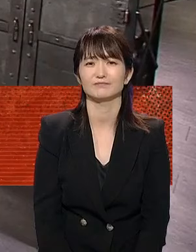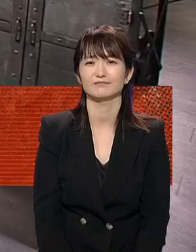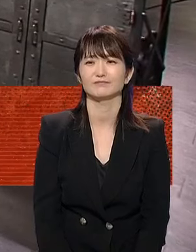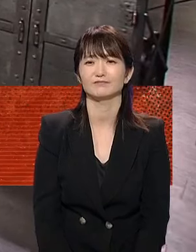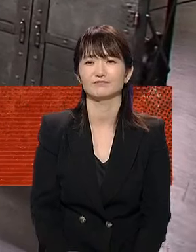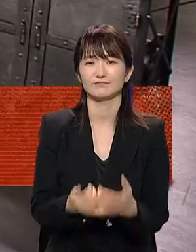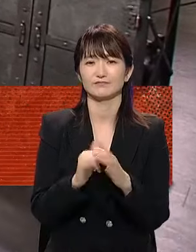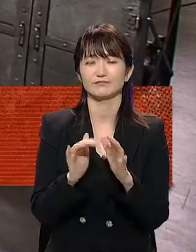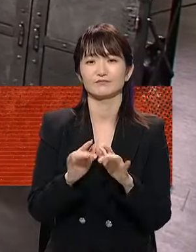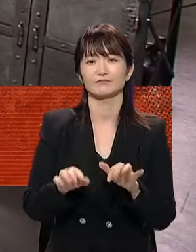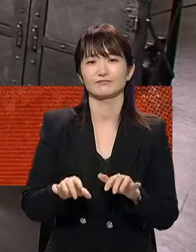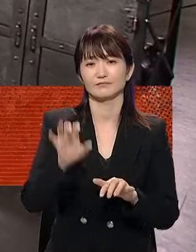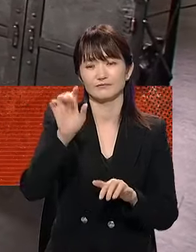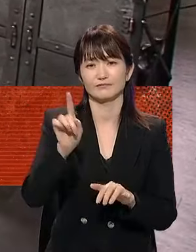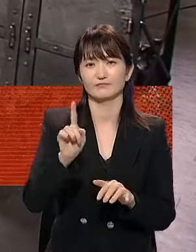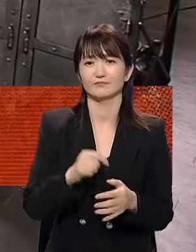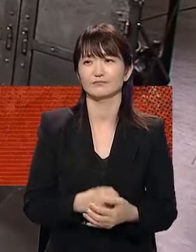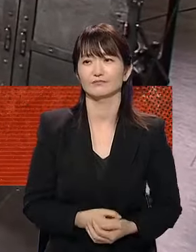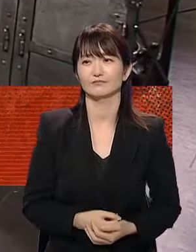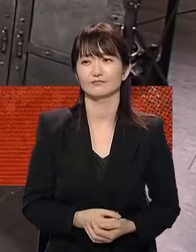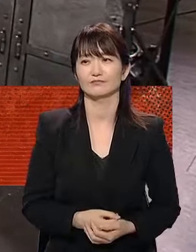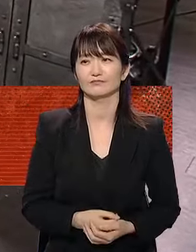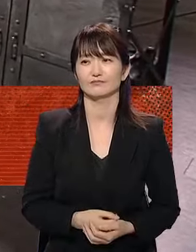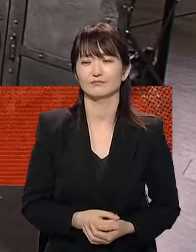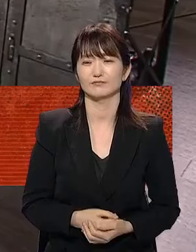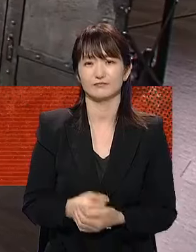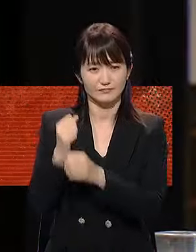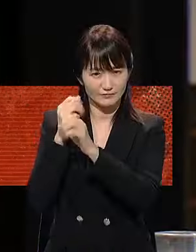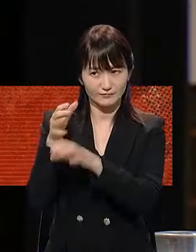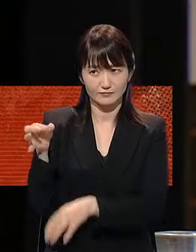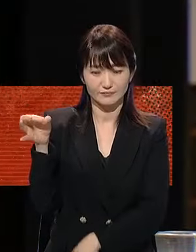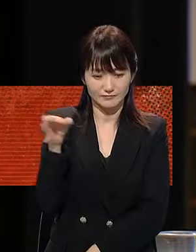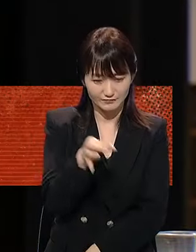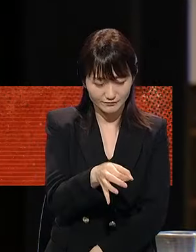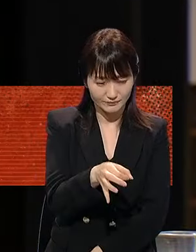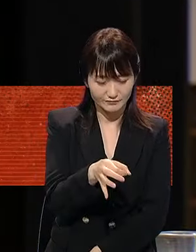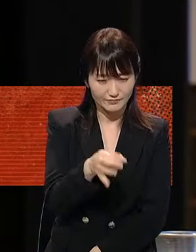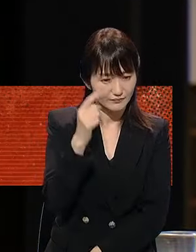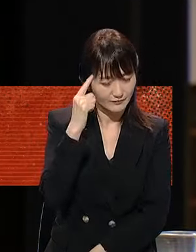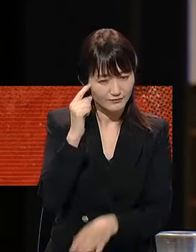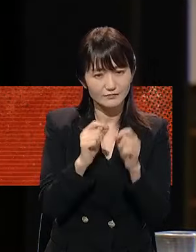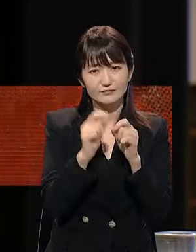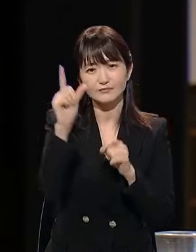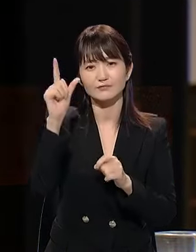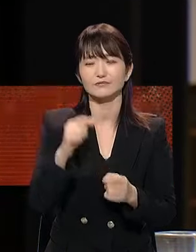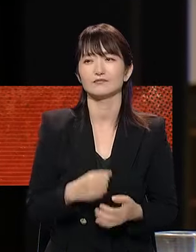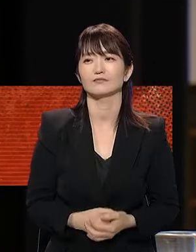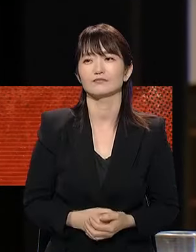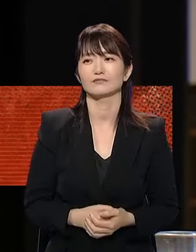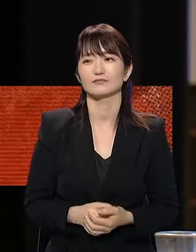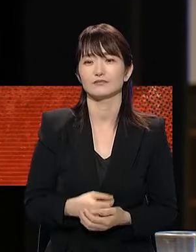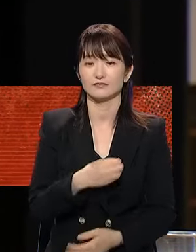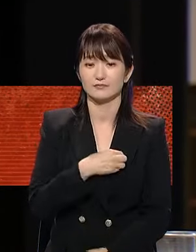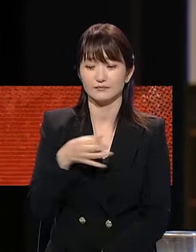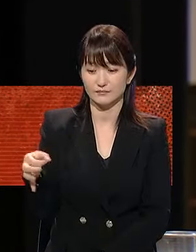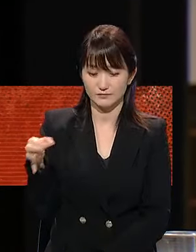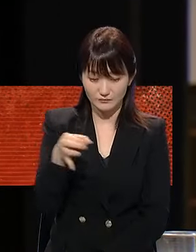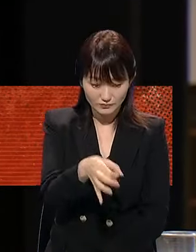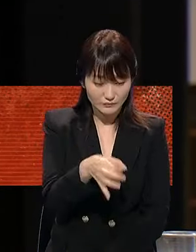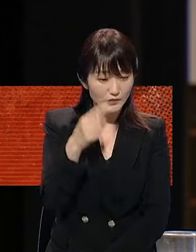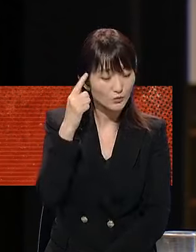여러분들 뭐라고 하실까요네 그 경주 사비를 줘야 된다는 의견이 많았습니다 군산 사는 남은 땡님 회비에서 주는 건데 왜 안